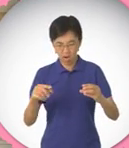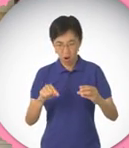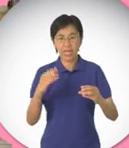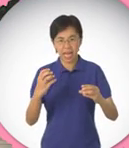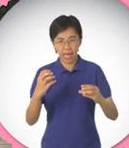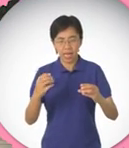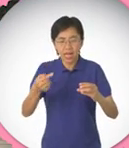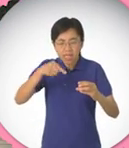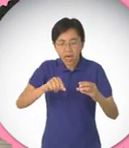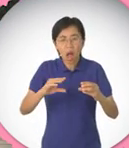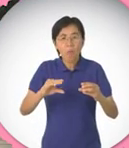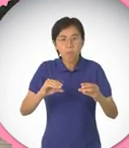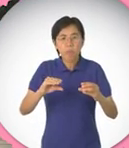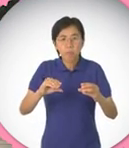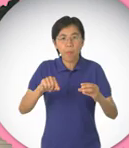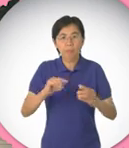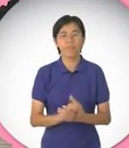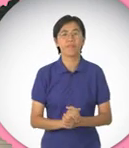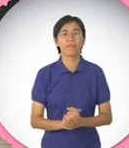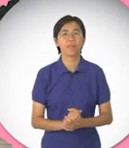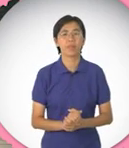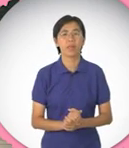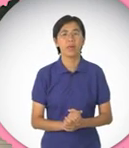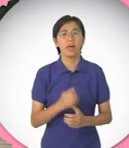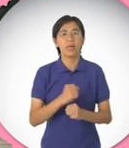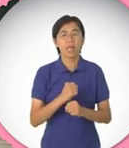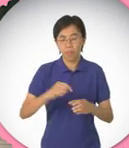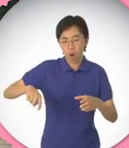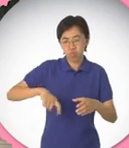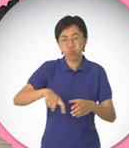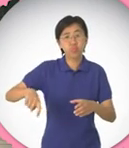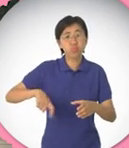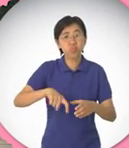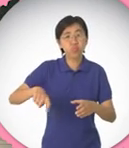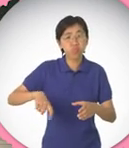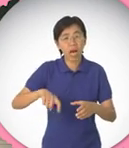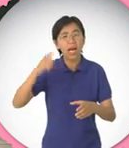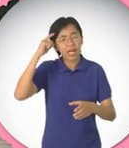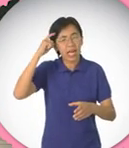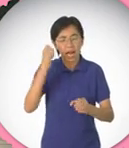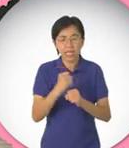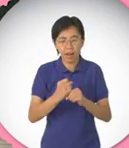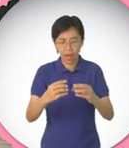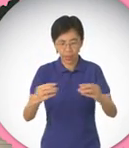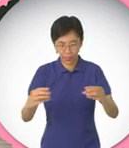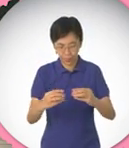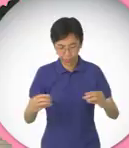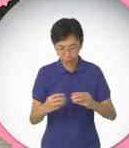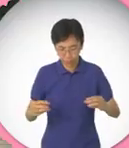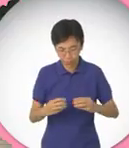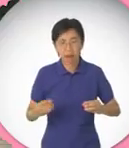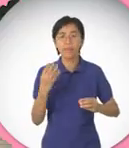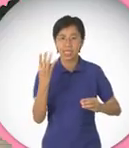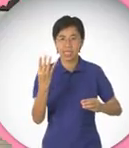นะคะ อาจารย์ครับสูตรนี้ที่เราผสมกันอยู่เนี่ยจะได้ประมาณ สักสี่แท่ง อันนี้ดู